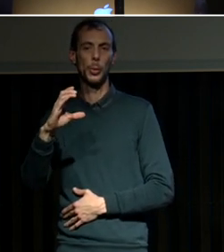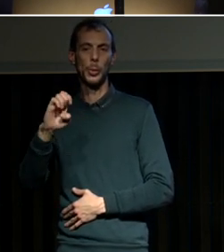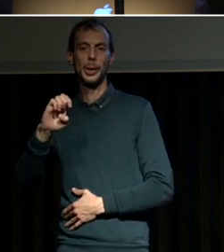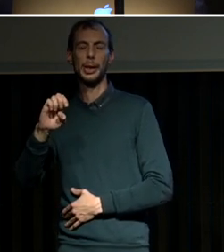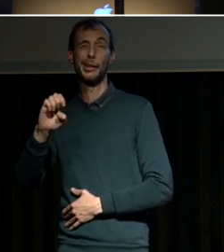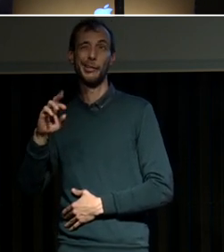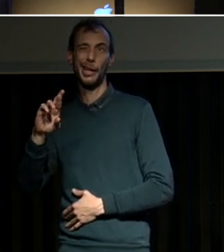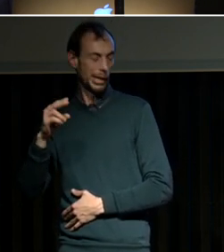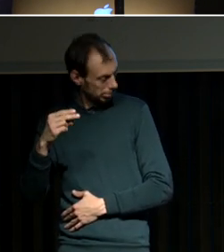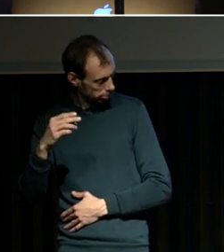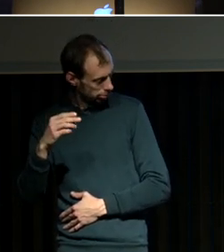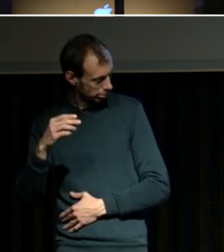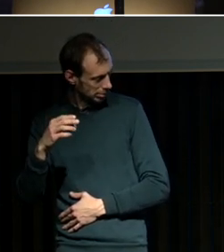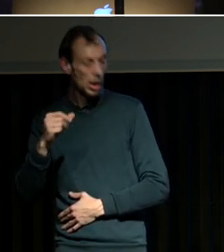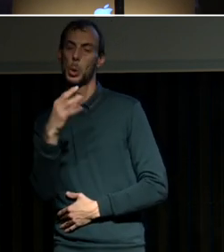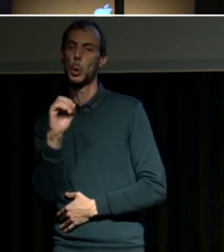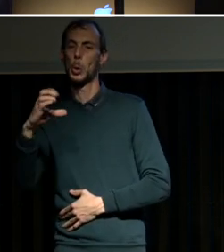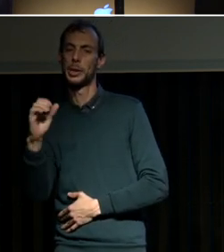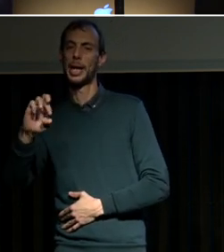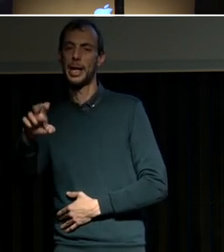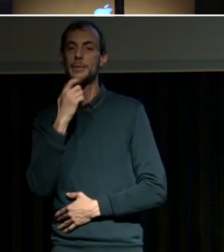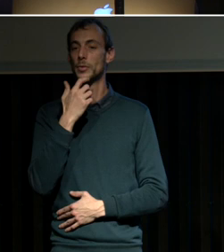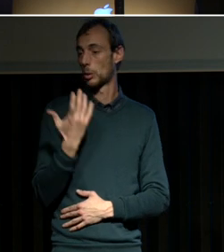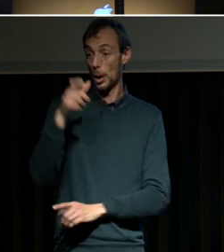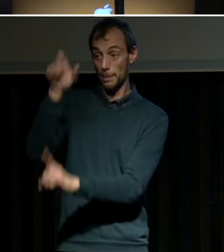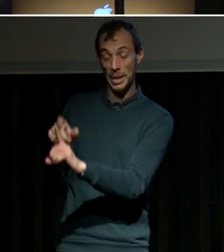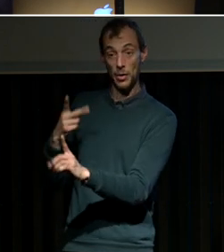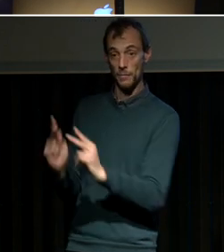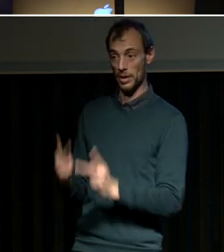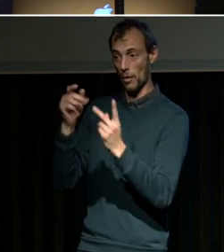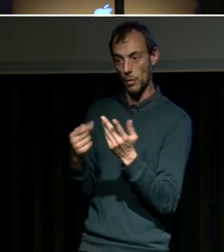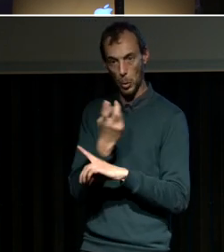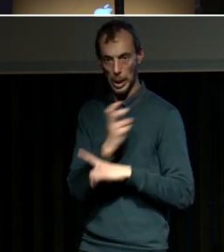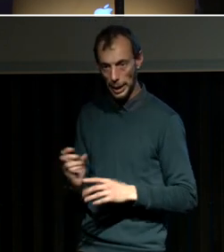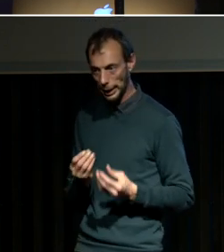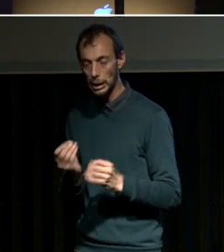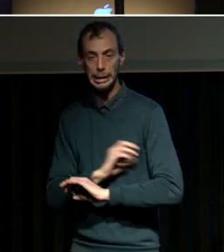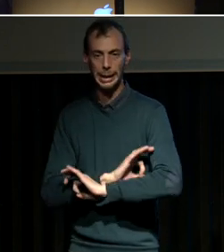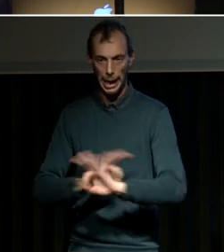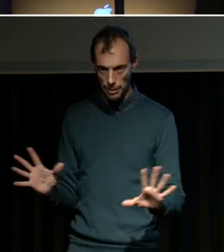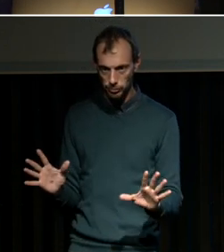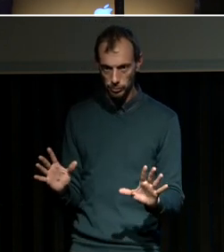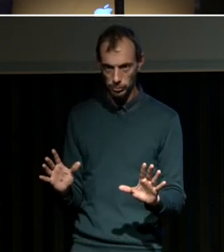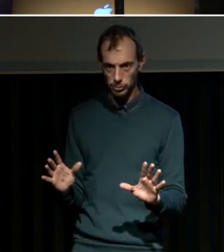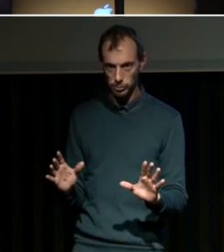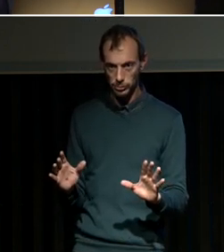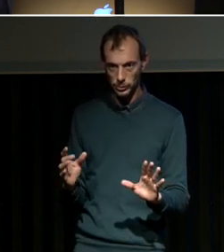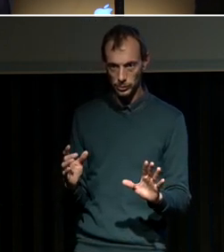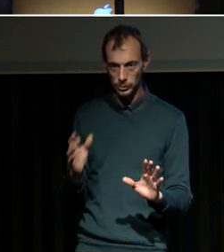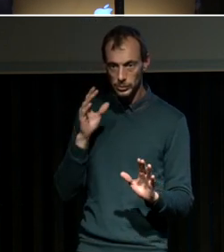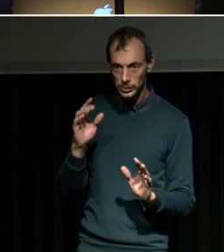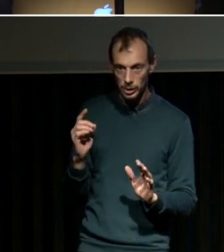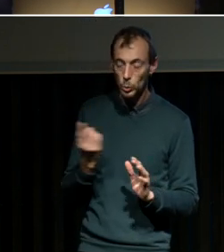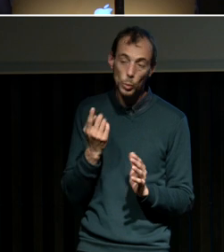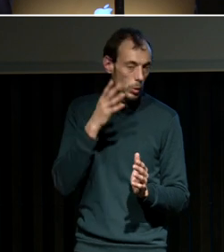malade, il ne faut pas lui faire prendre de risque. C'est pour ça que la greffe du donneur vivant est une greffe qui stresse toujours un petit peu